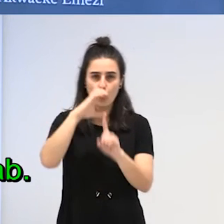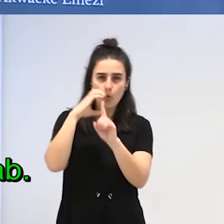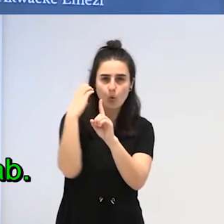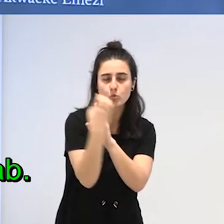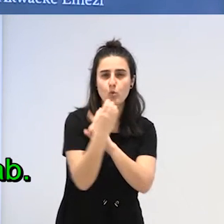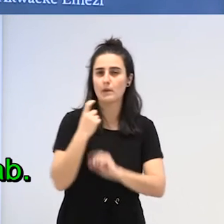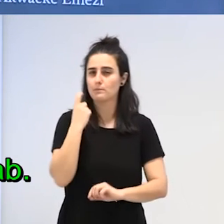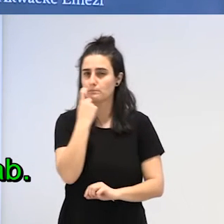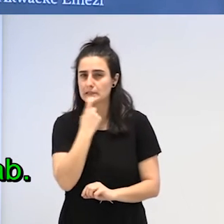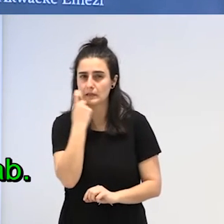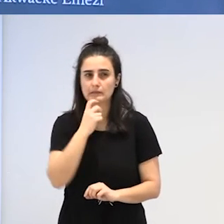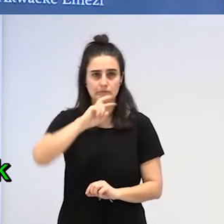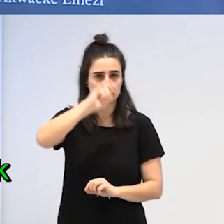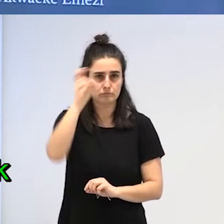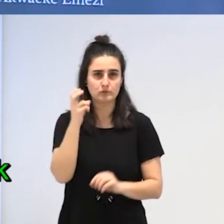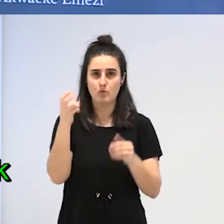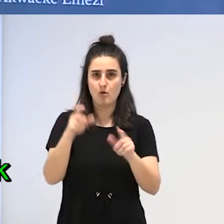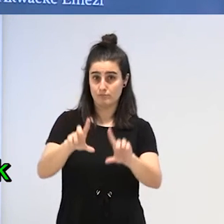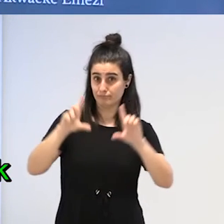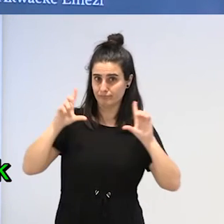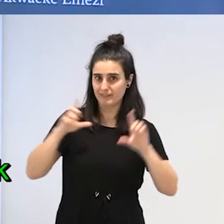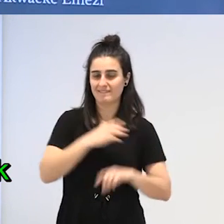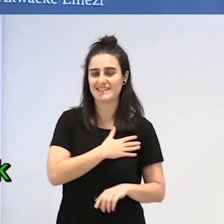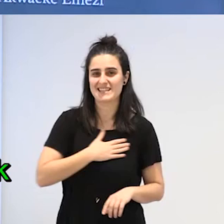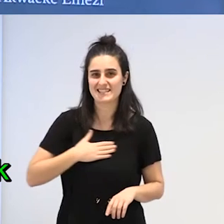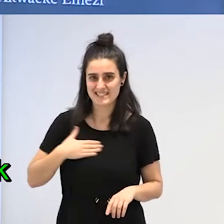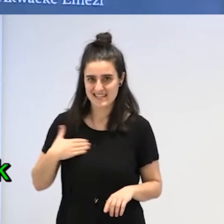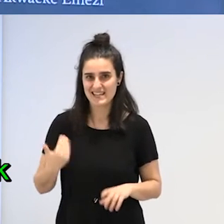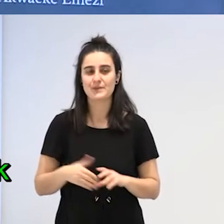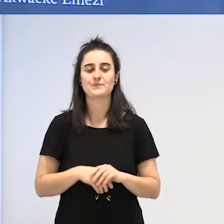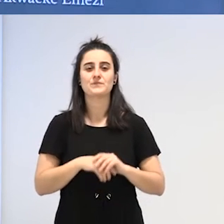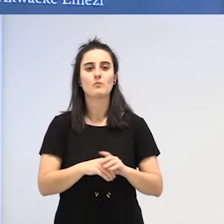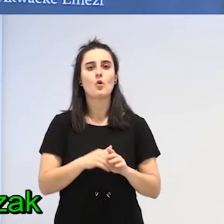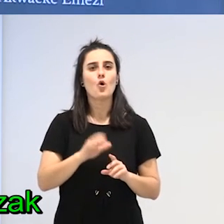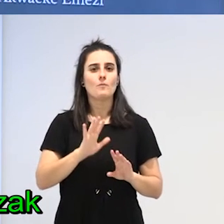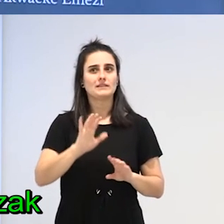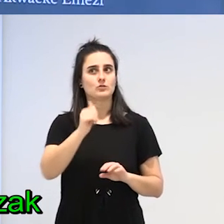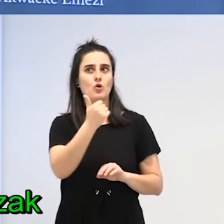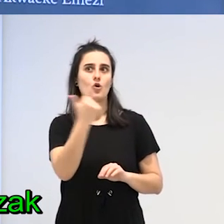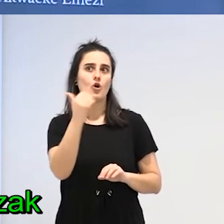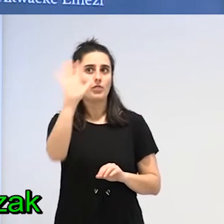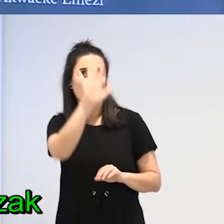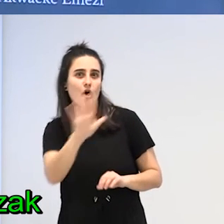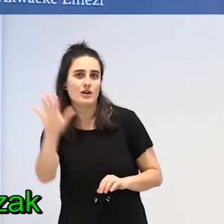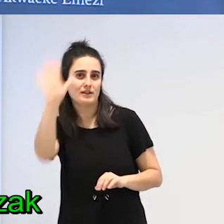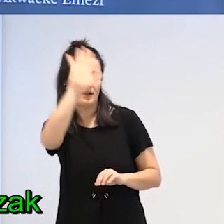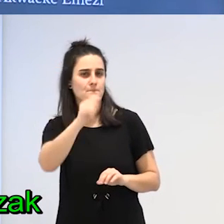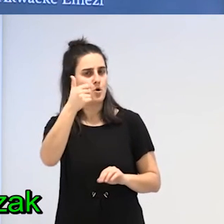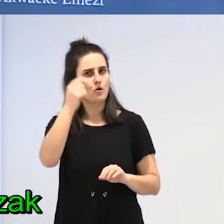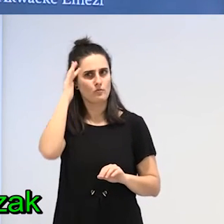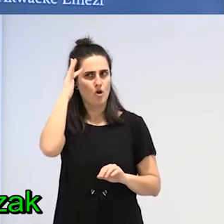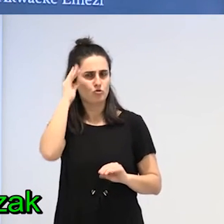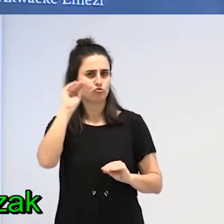mitologiei eta abar arreta eman eta mendebaldeko ideologiak baztertuz. Berarentzat African futurism